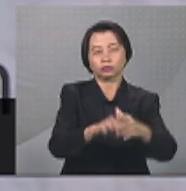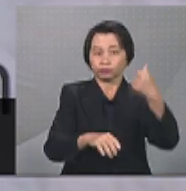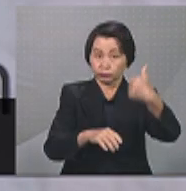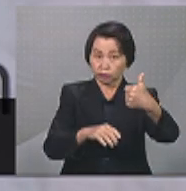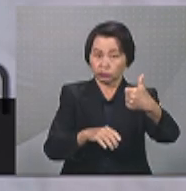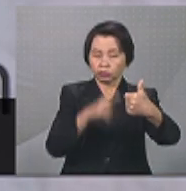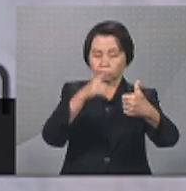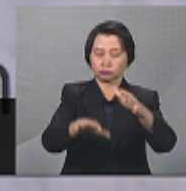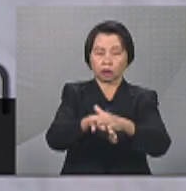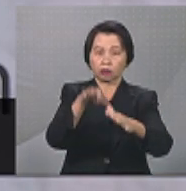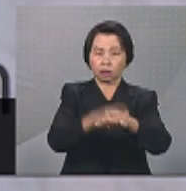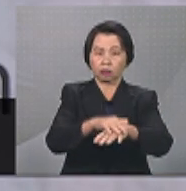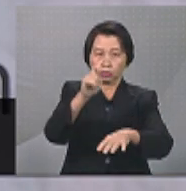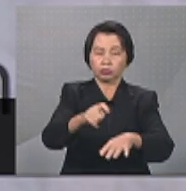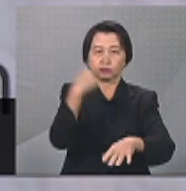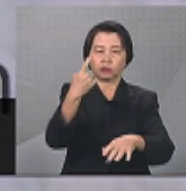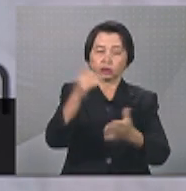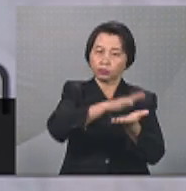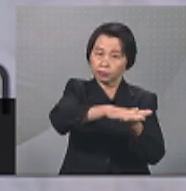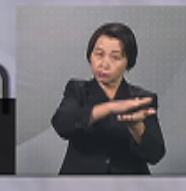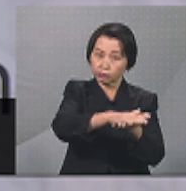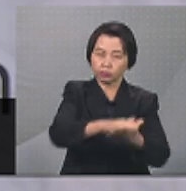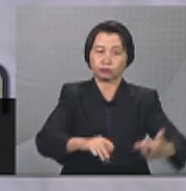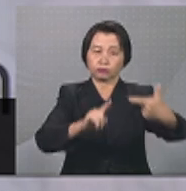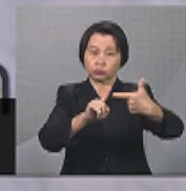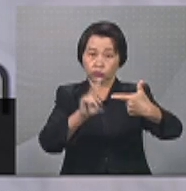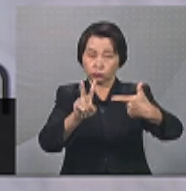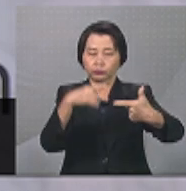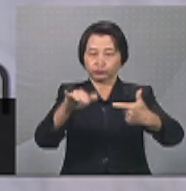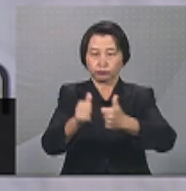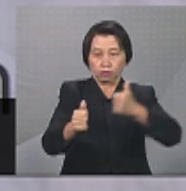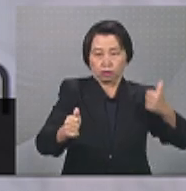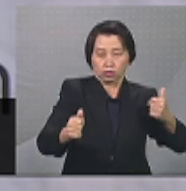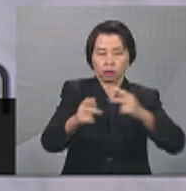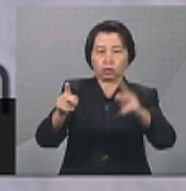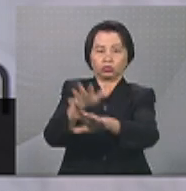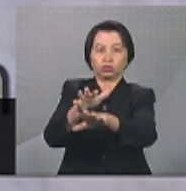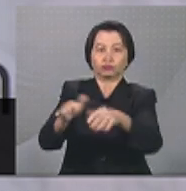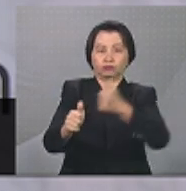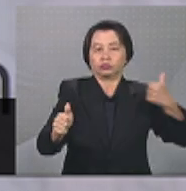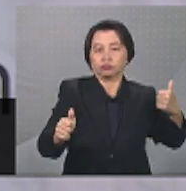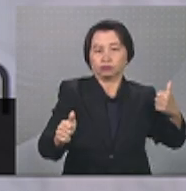memastikan tangan sentiasa bersih. Yang kedua, mengelakkan berada di kawasan yang sesak,